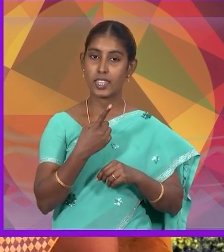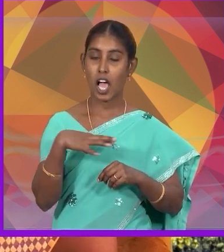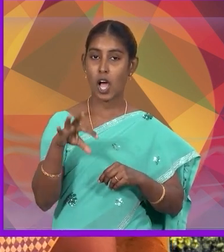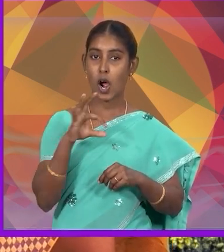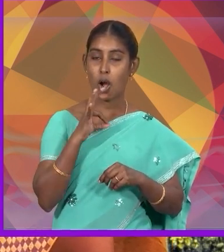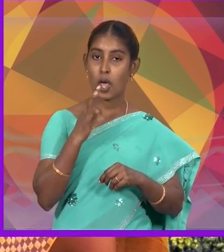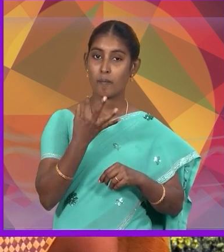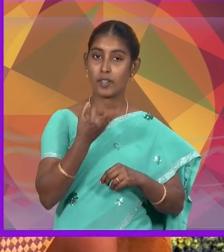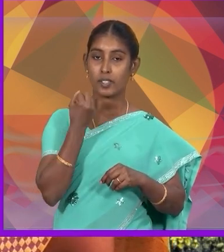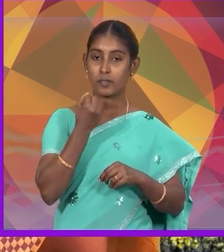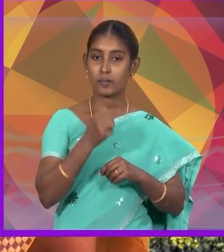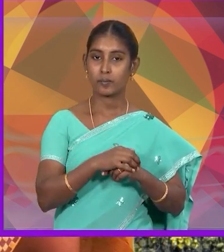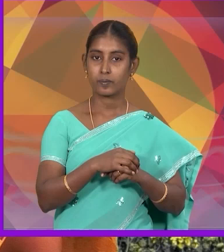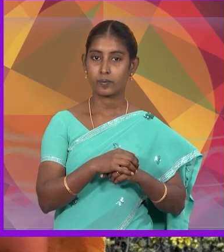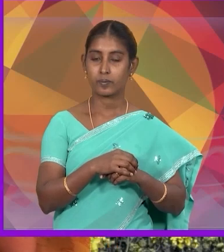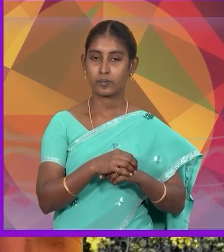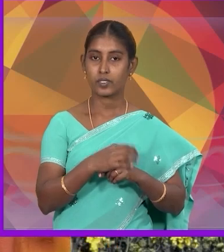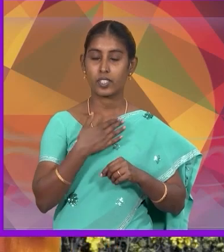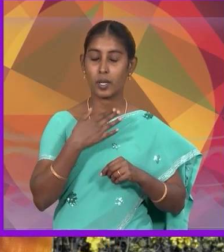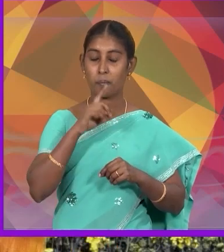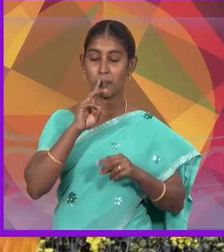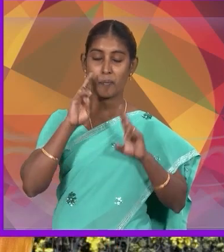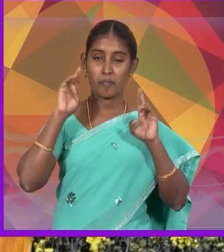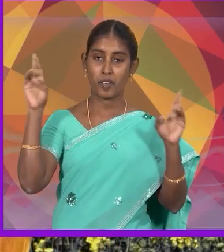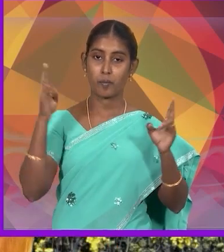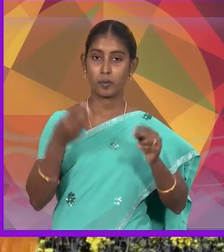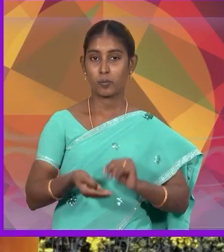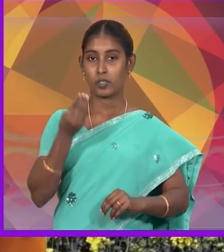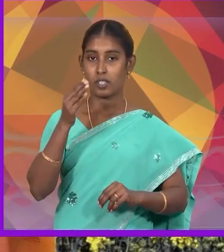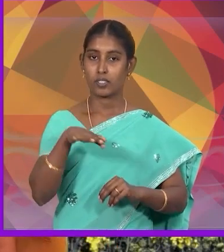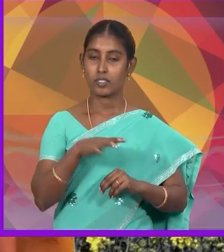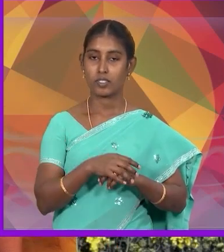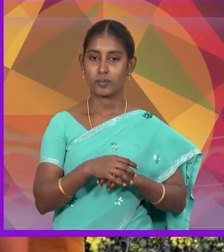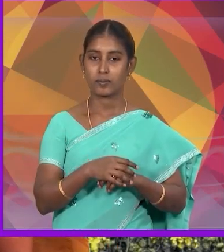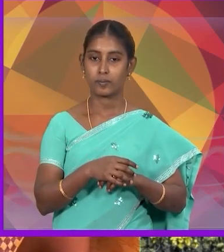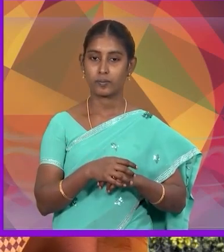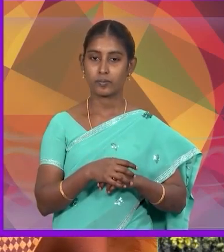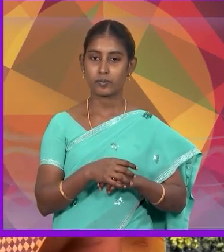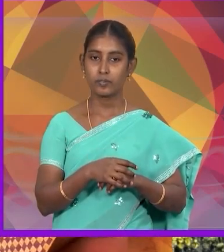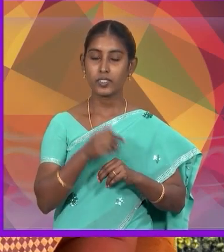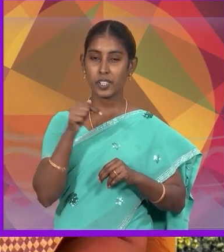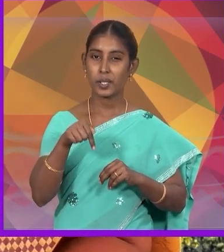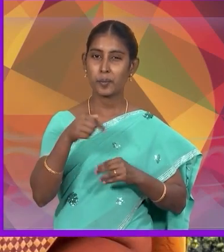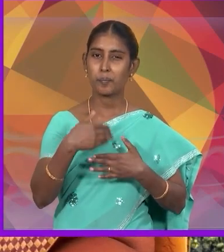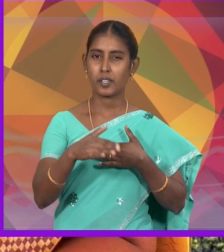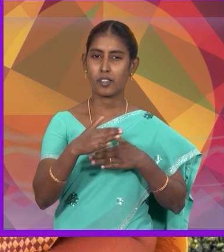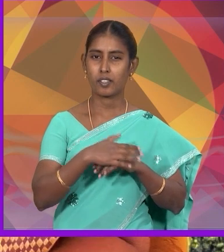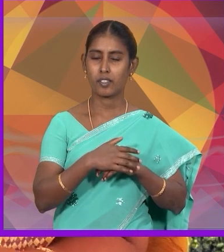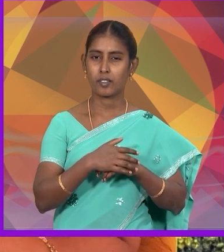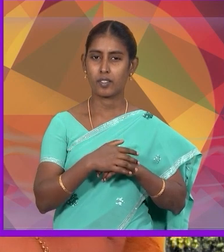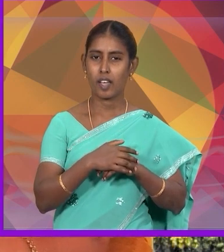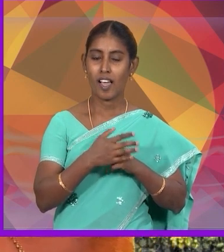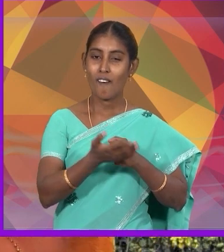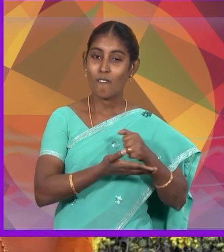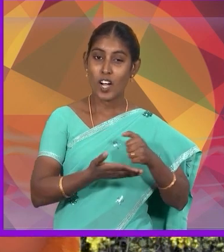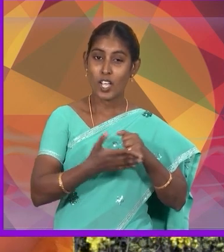விருது பெற்ற எழுத்தாளர் அப்படின்னா புகழ் வாய்ந்தவர், சிறப்பு பெற்றவர்னு பொருளிங்க. இப்ப இந்த வயலும்